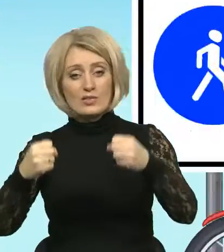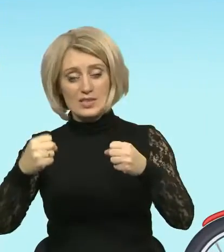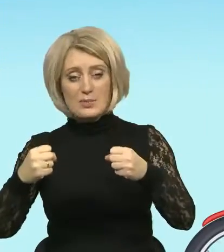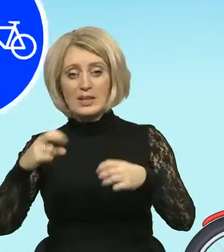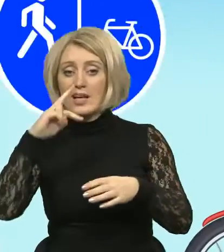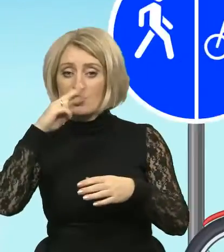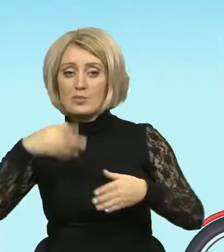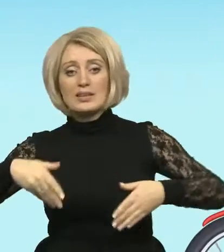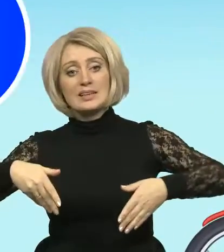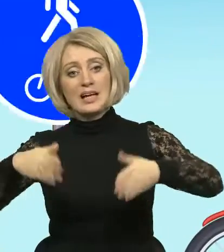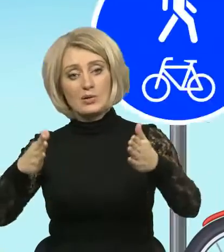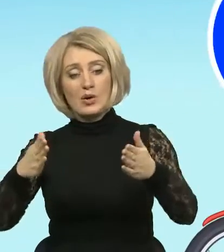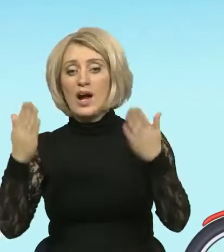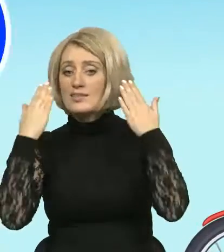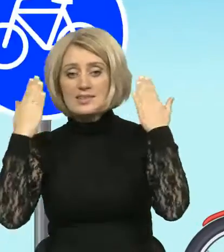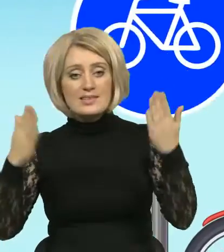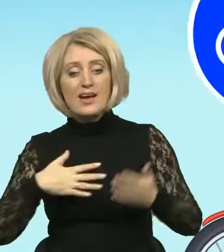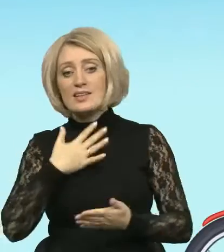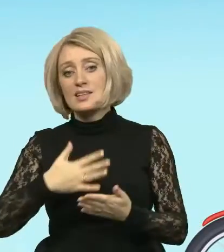От ошибок на дорогах, от